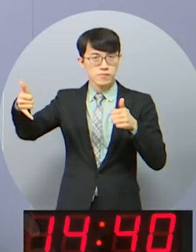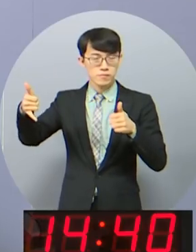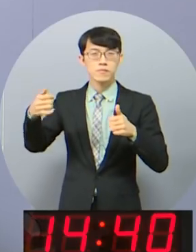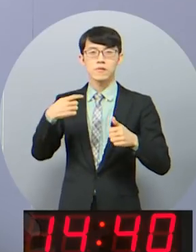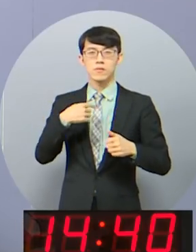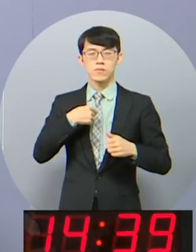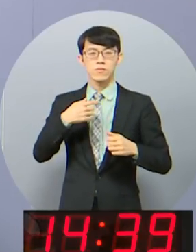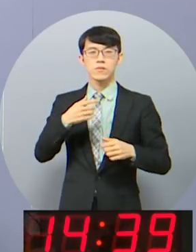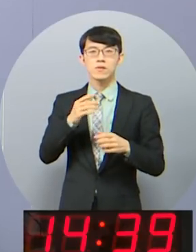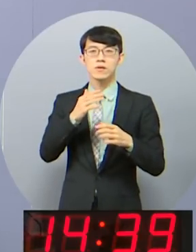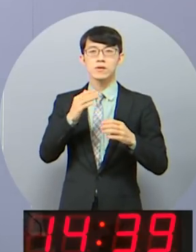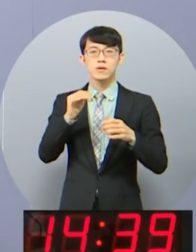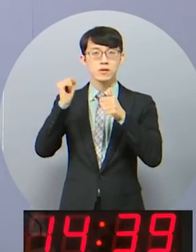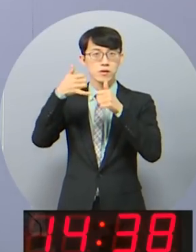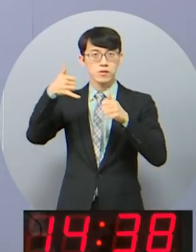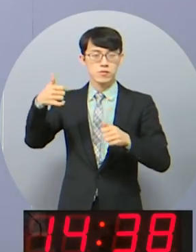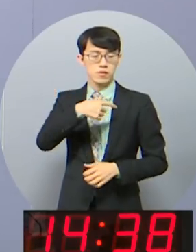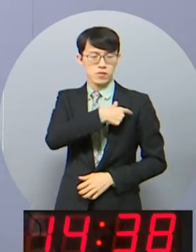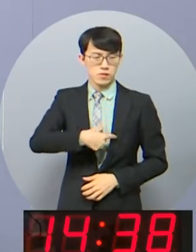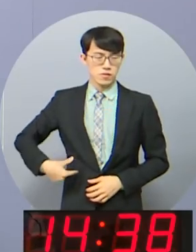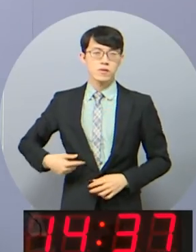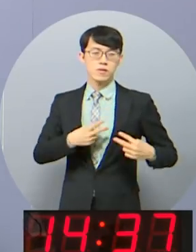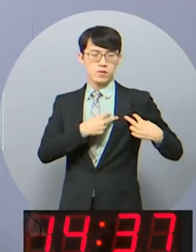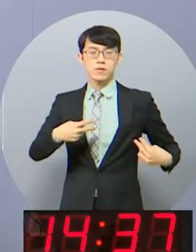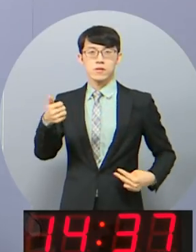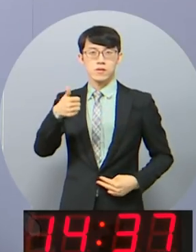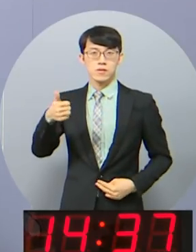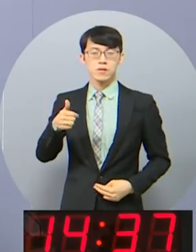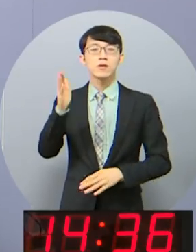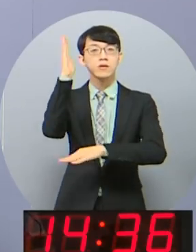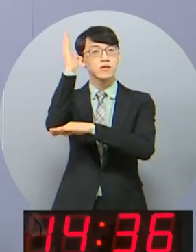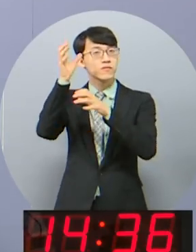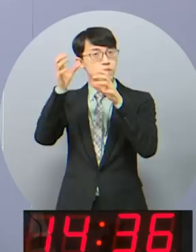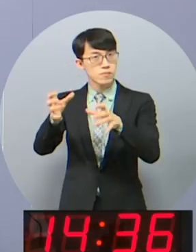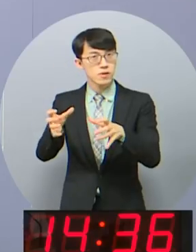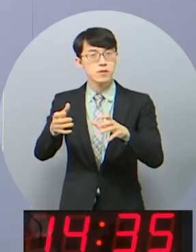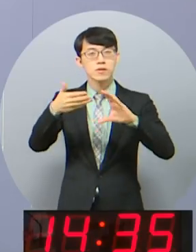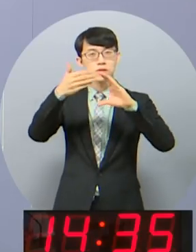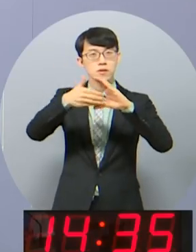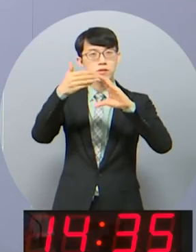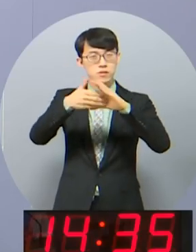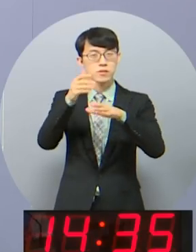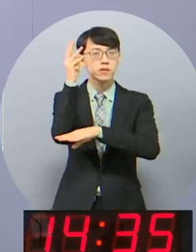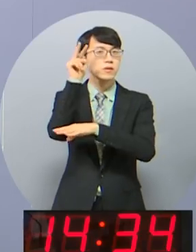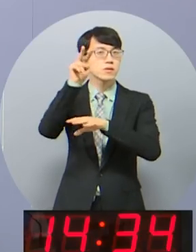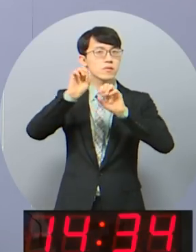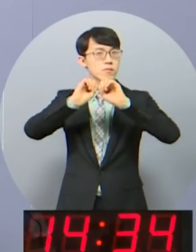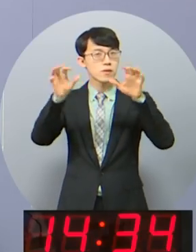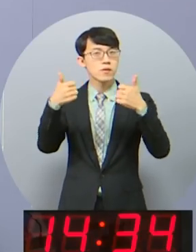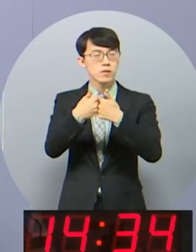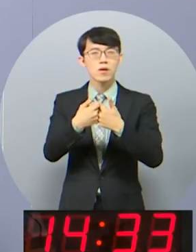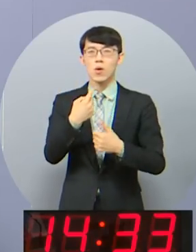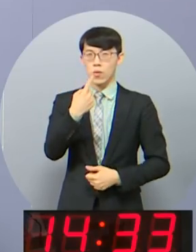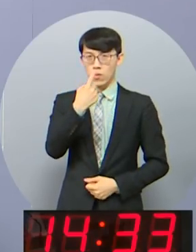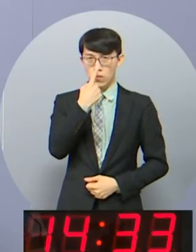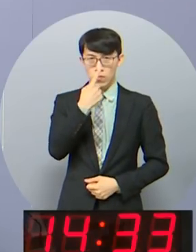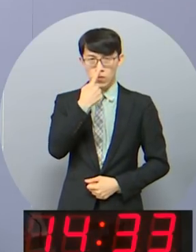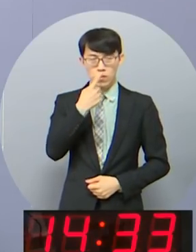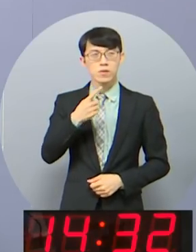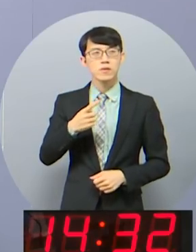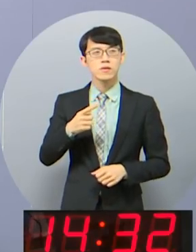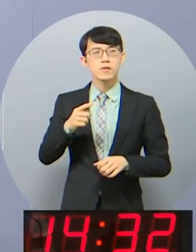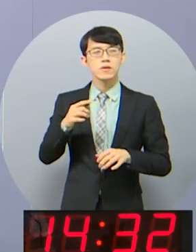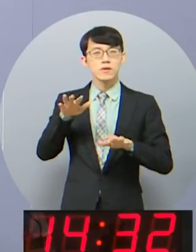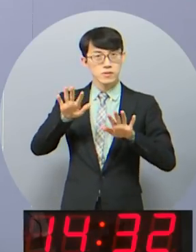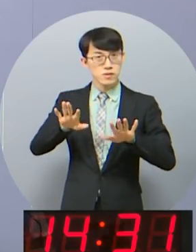贤，那么公办电视政见发表会，阿贤凭即届打拼的